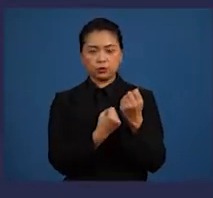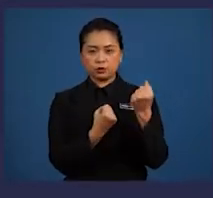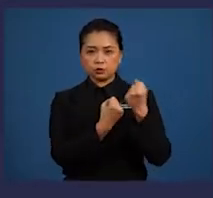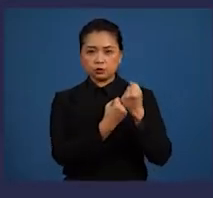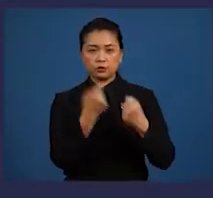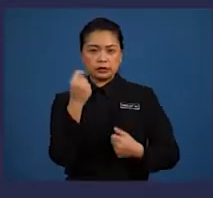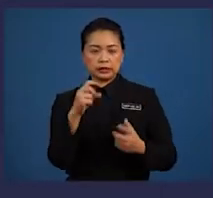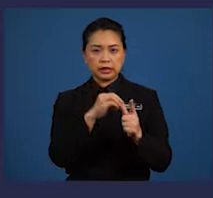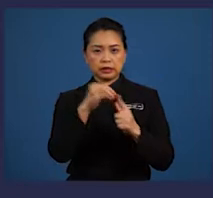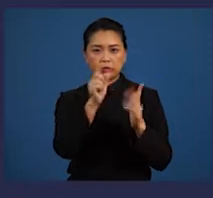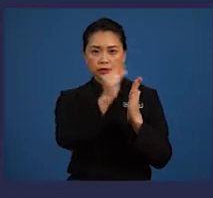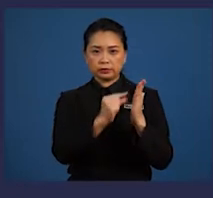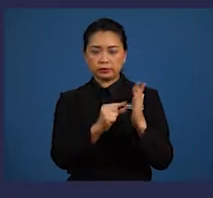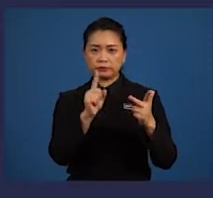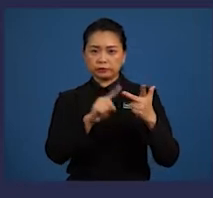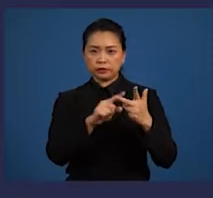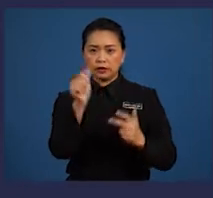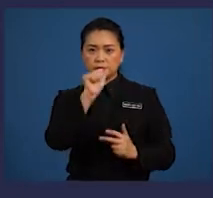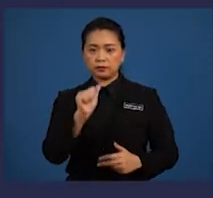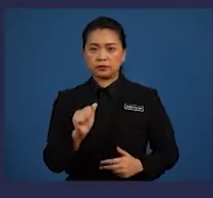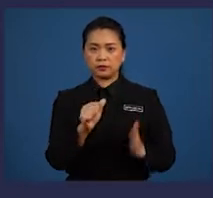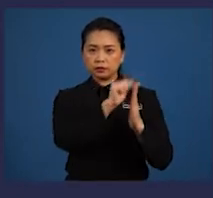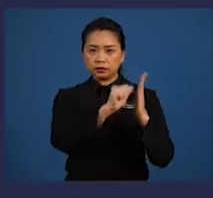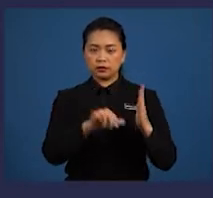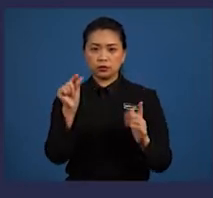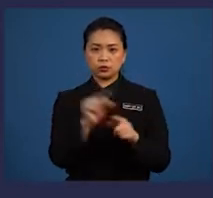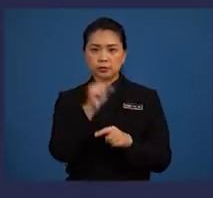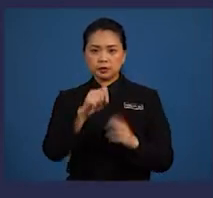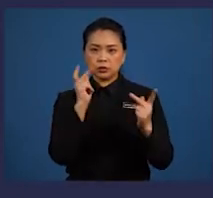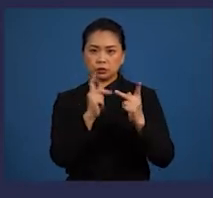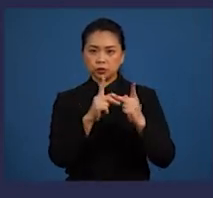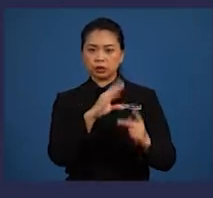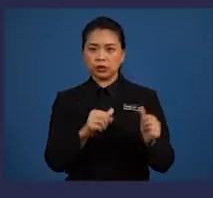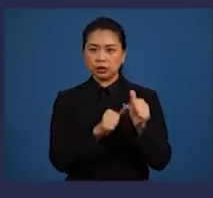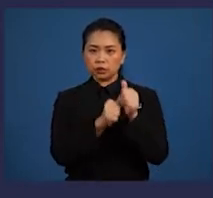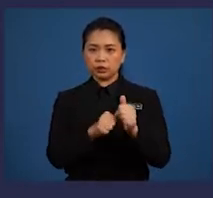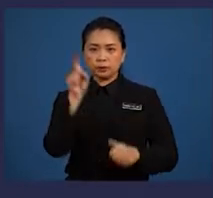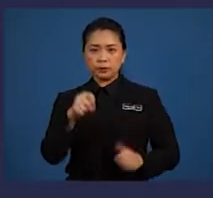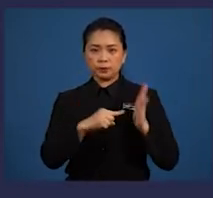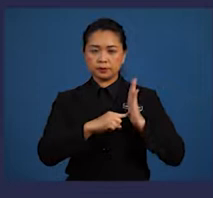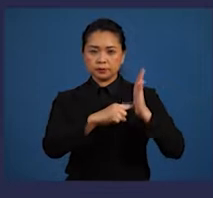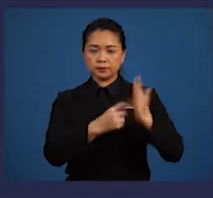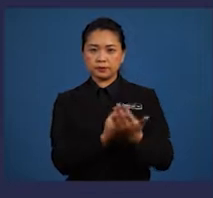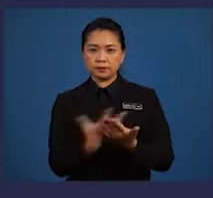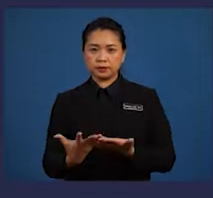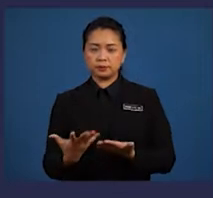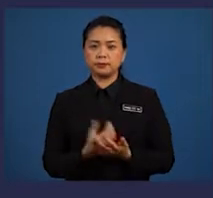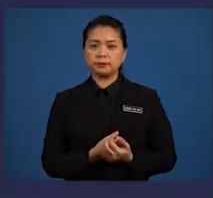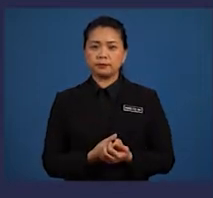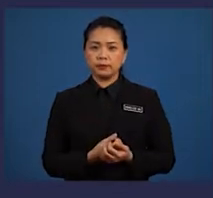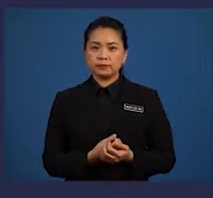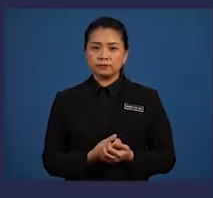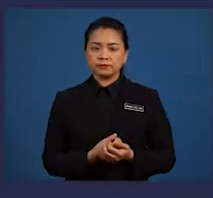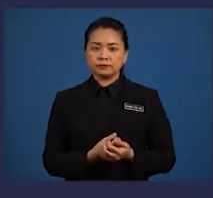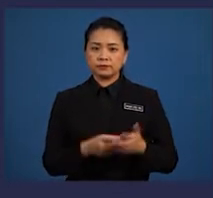atau grafis animasi yang digunakan istilah bersesuaian dan mengikut keperluan persembahan mati